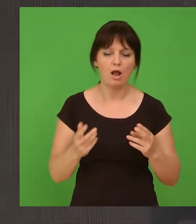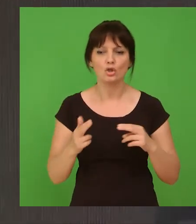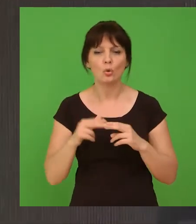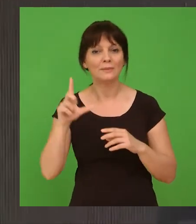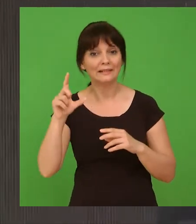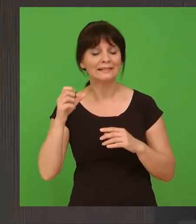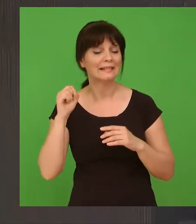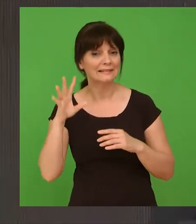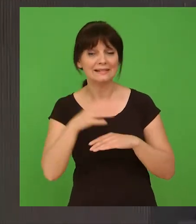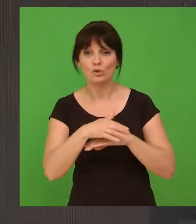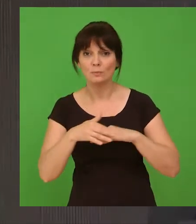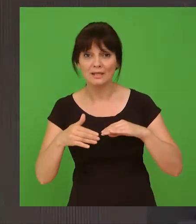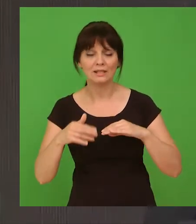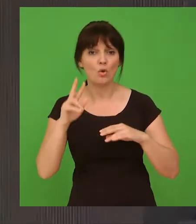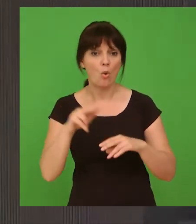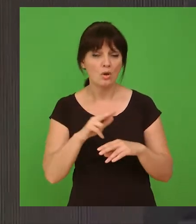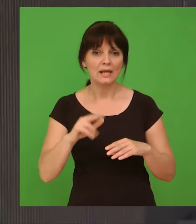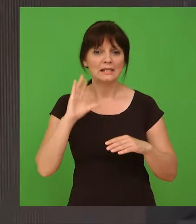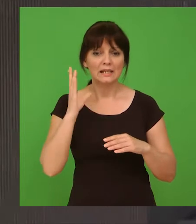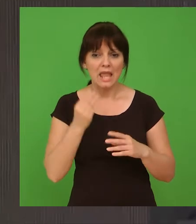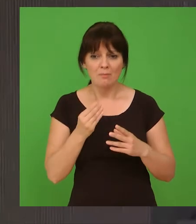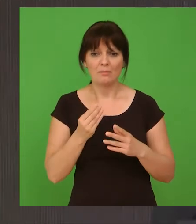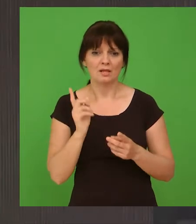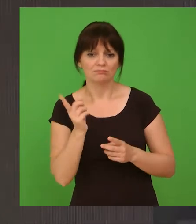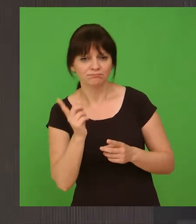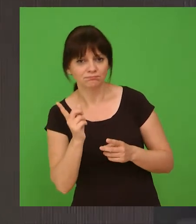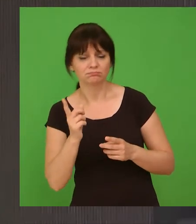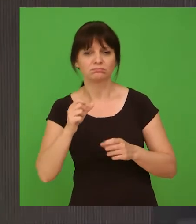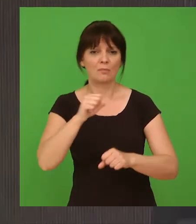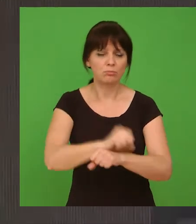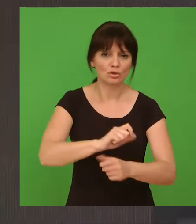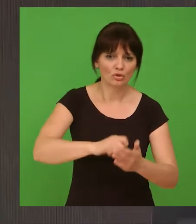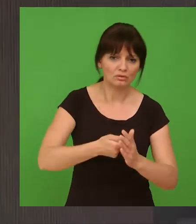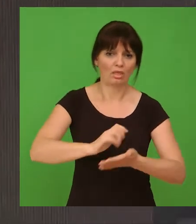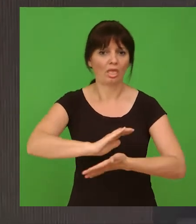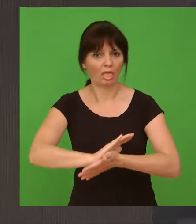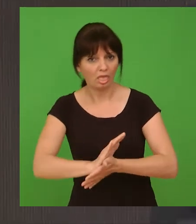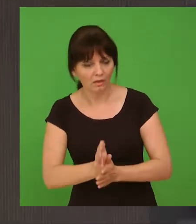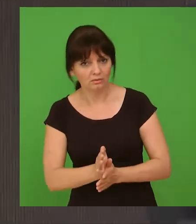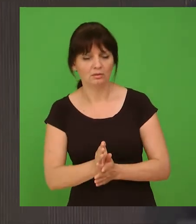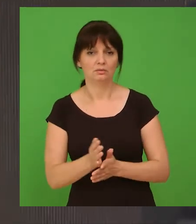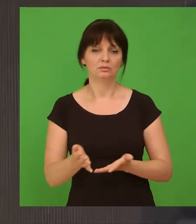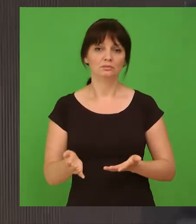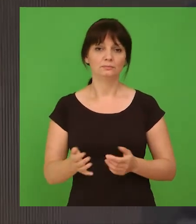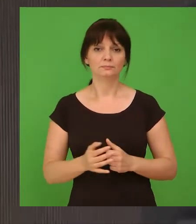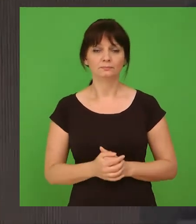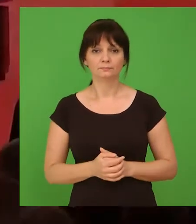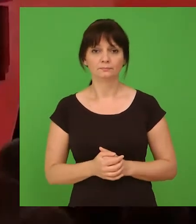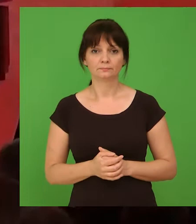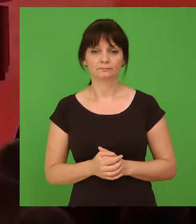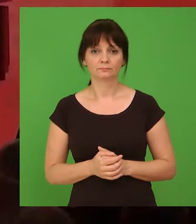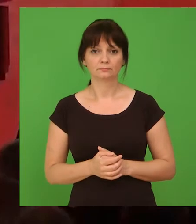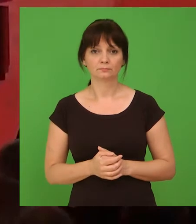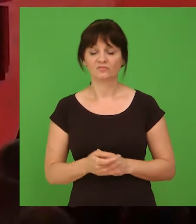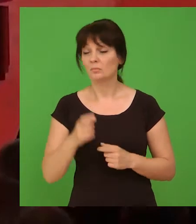215 millió keresztény szembesül a bebörtönzés megfélemlítésével, a hatalmi erővel való visszaéléssel,